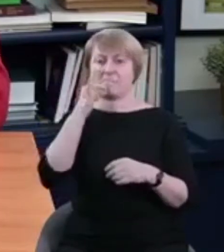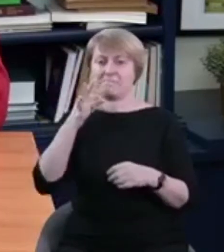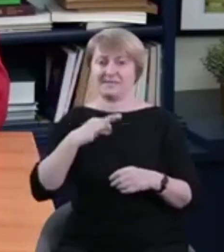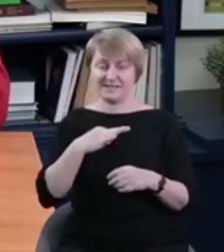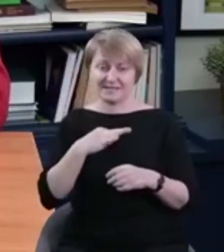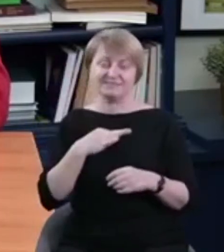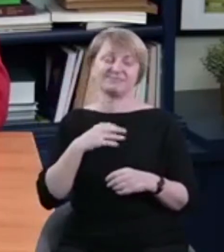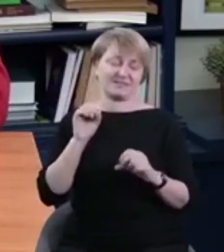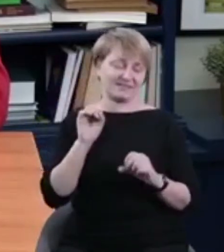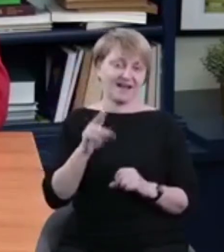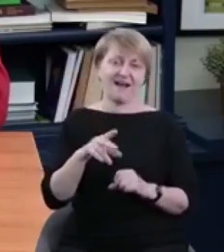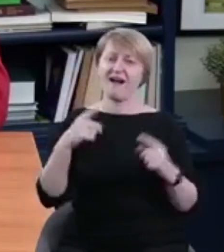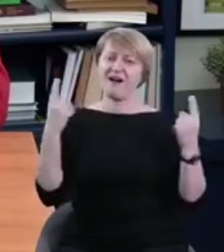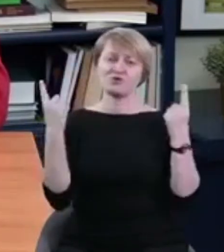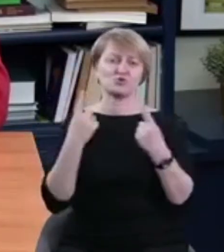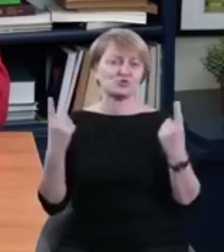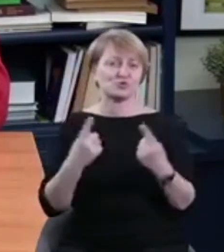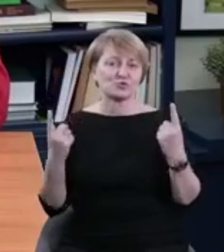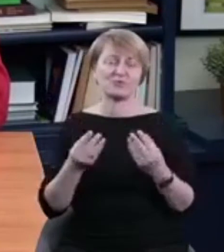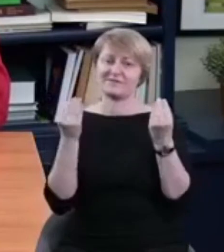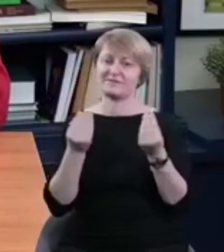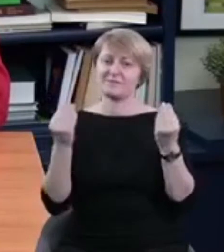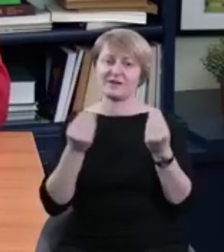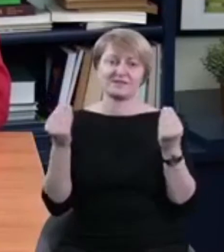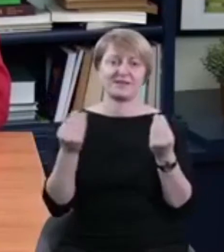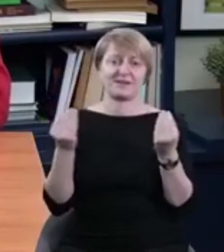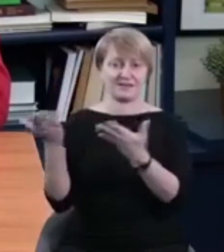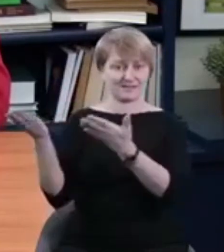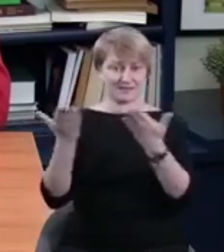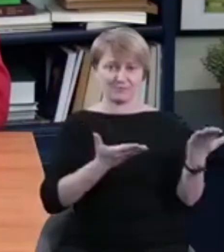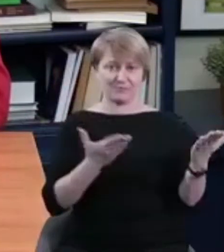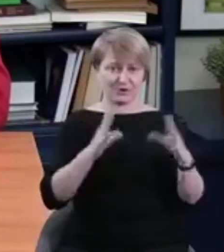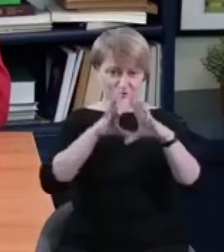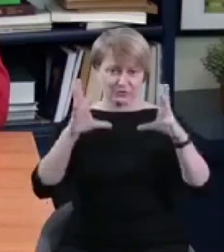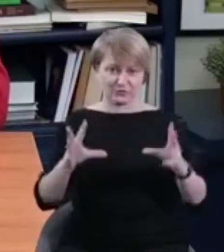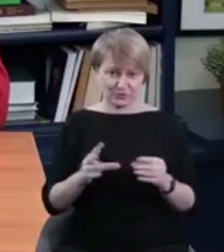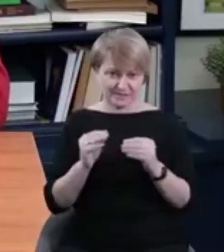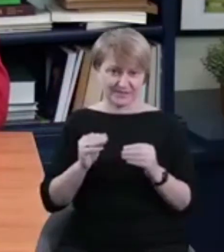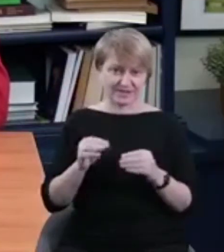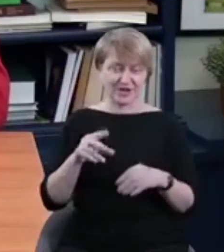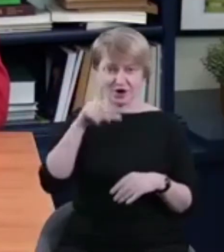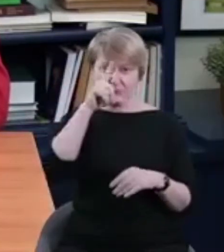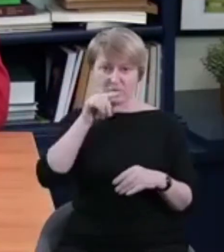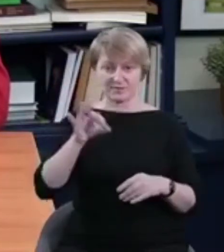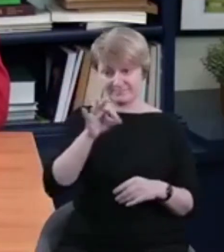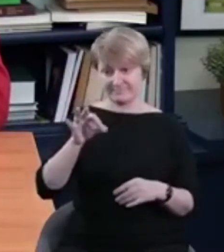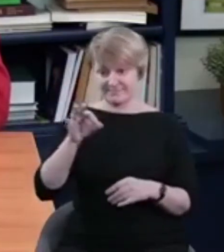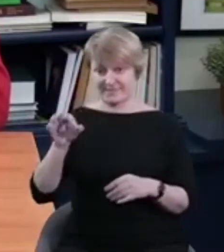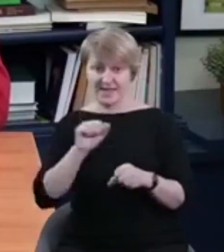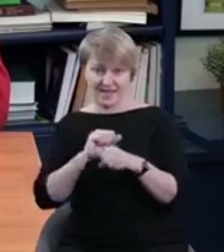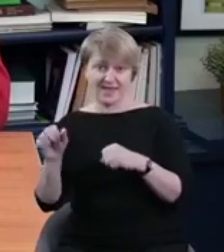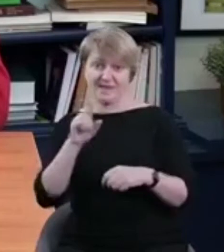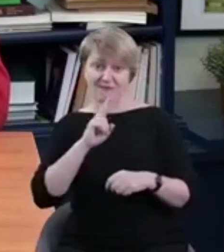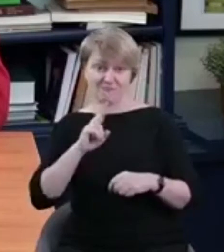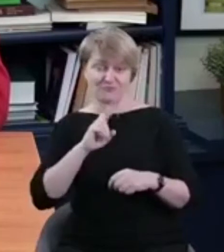mariuszu fantastycznie zachęcam wszystkich do mocowania chyba ludzi się pojawił w ogóle na opolskich kąpieliskach więc frajda i